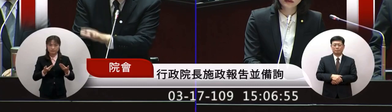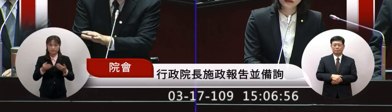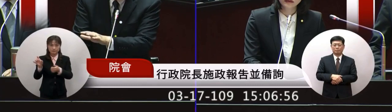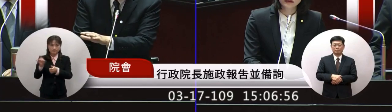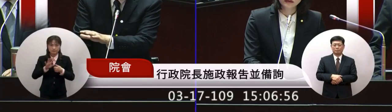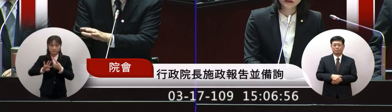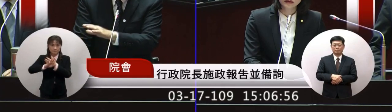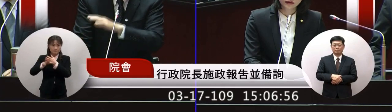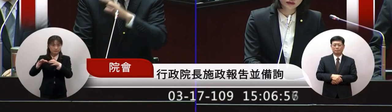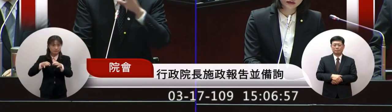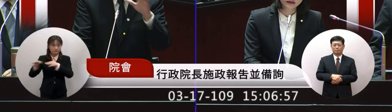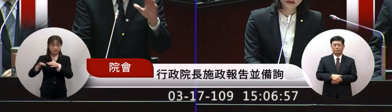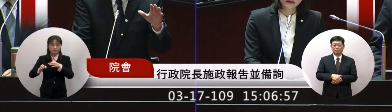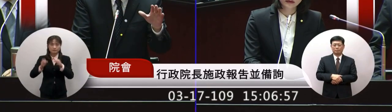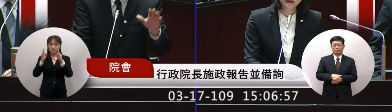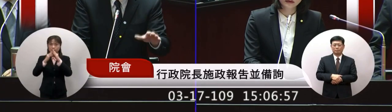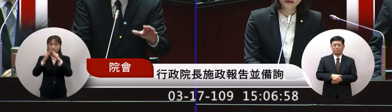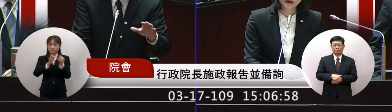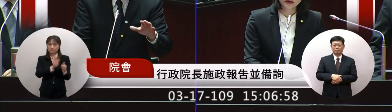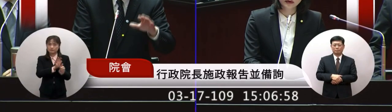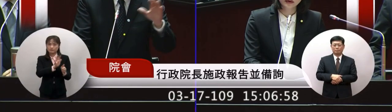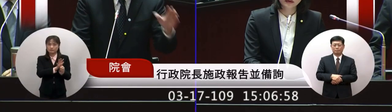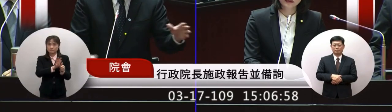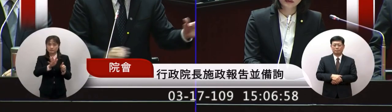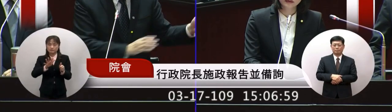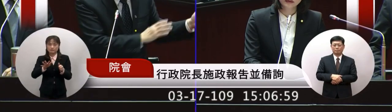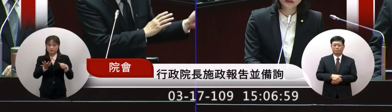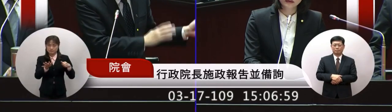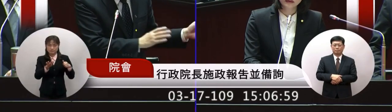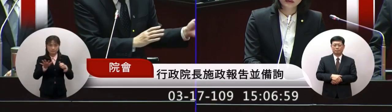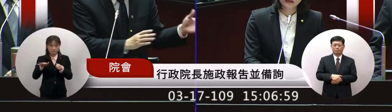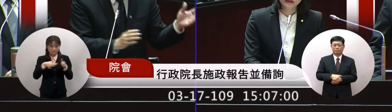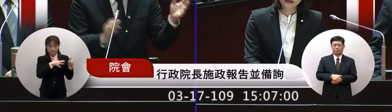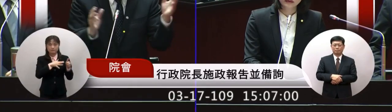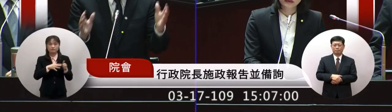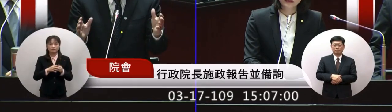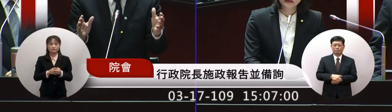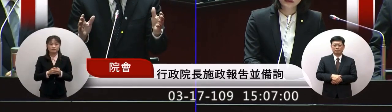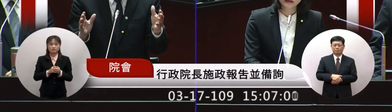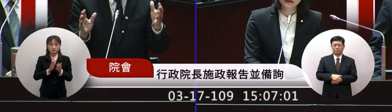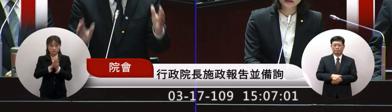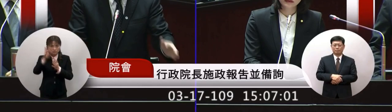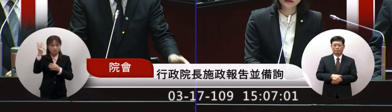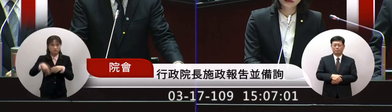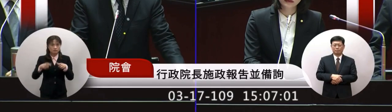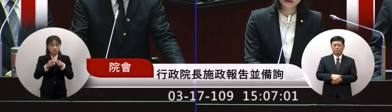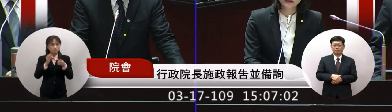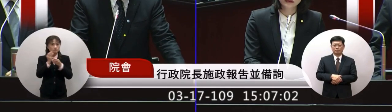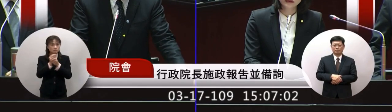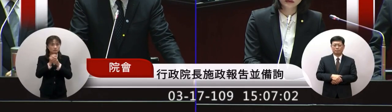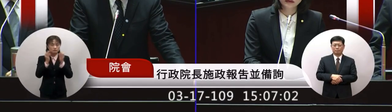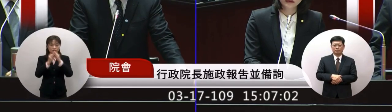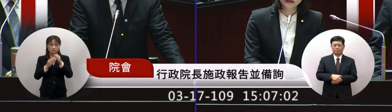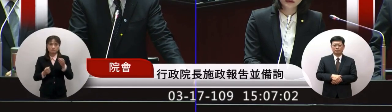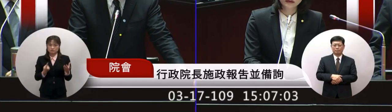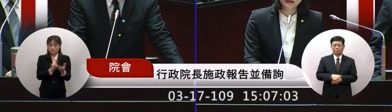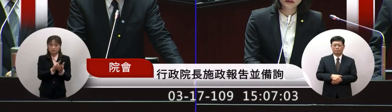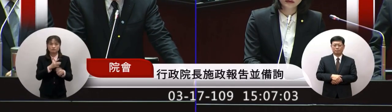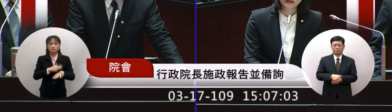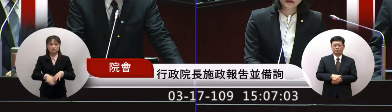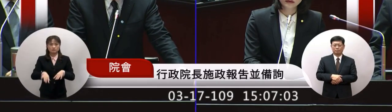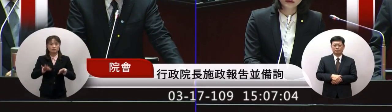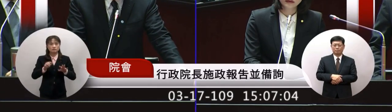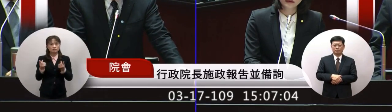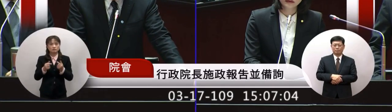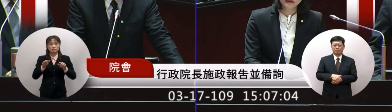再由民营的银行再来主导，那接下来就是公股行库也会加入。那我想现在相关的这些离